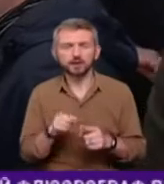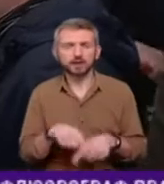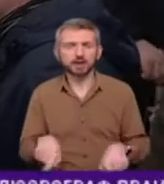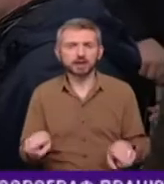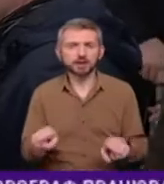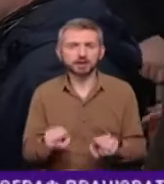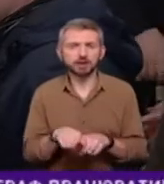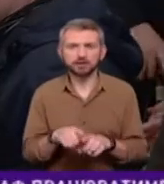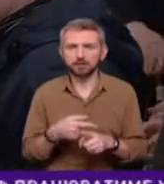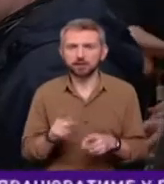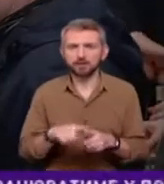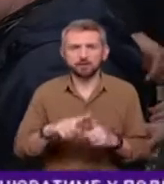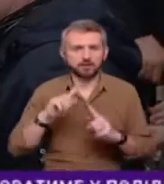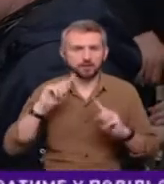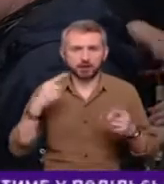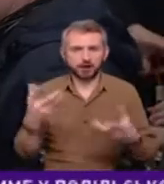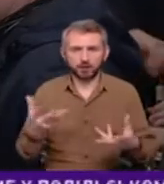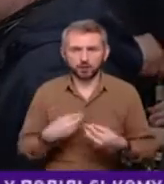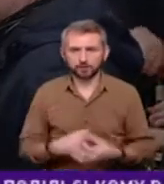настільки, це нереально.